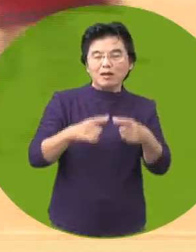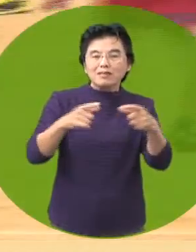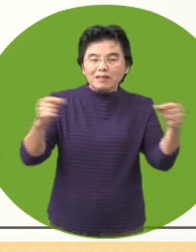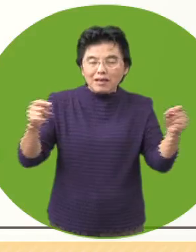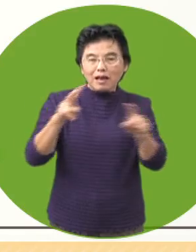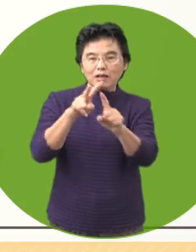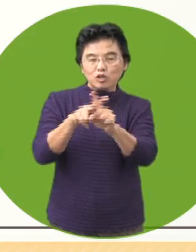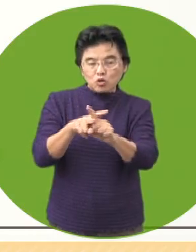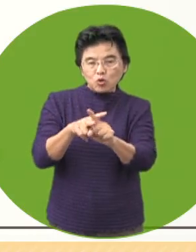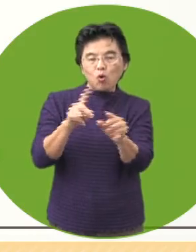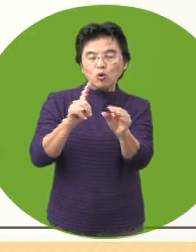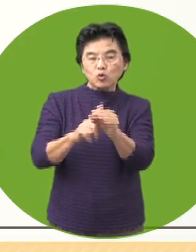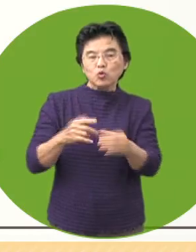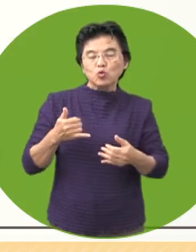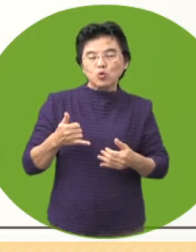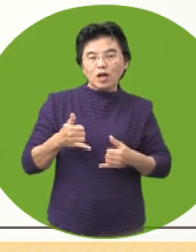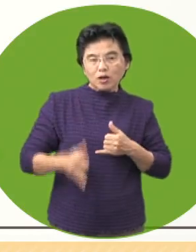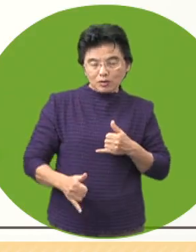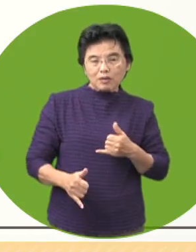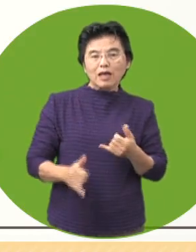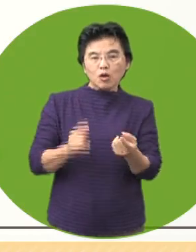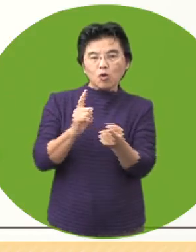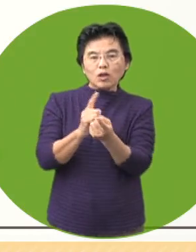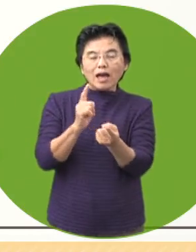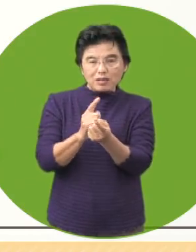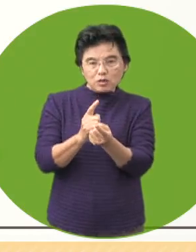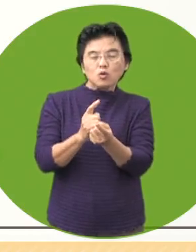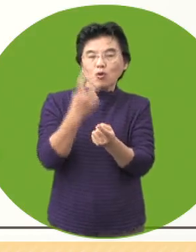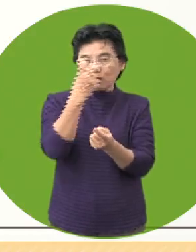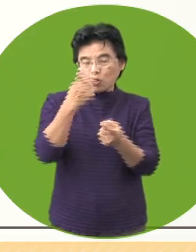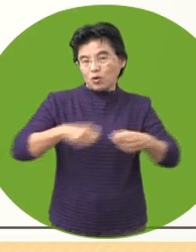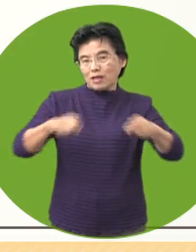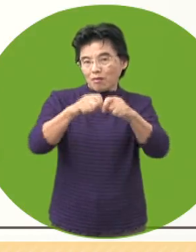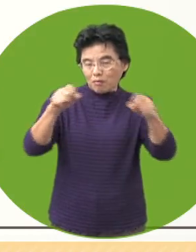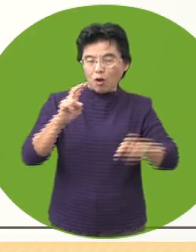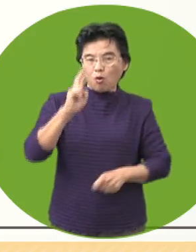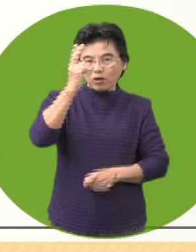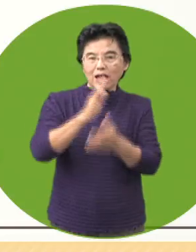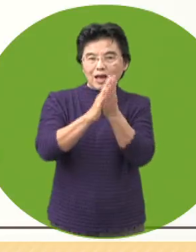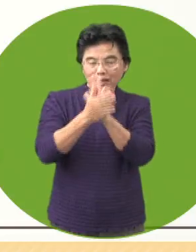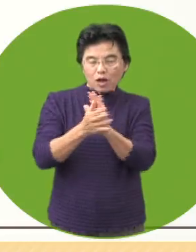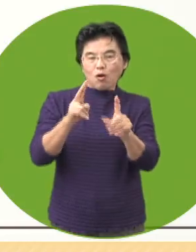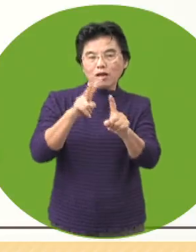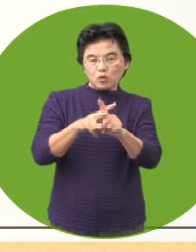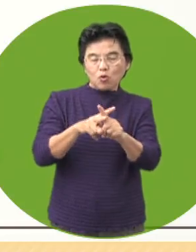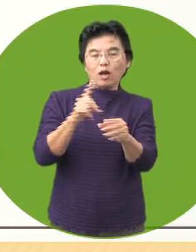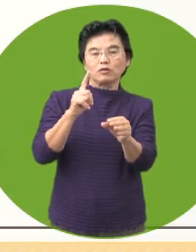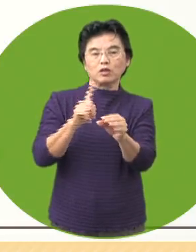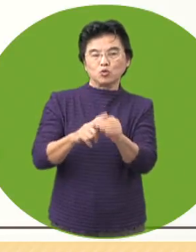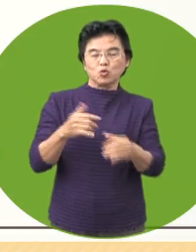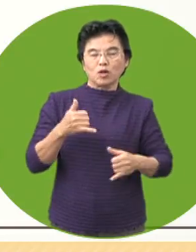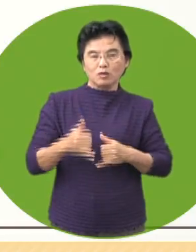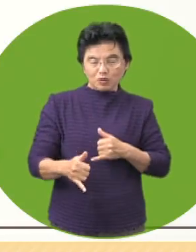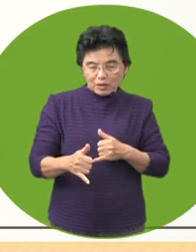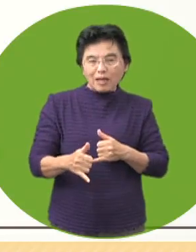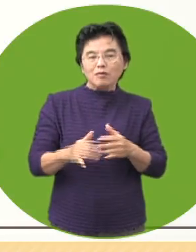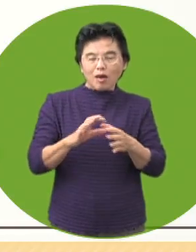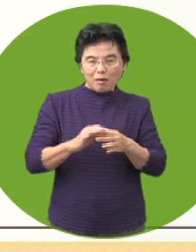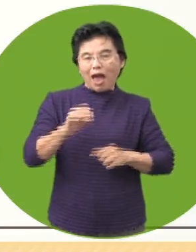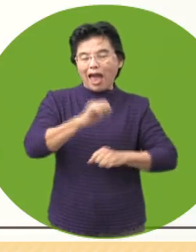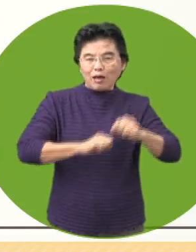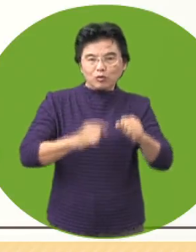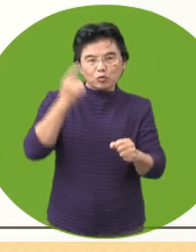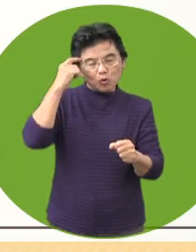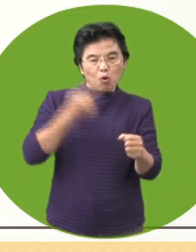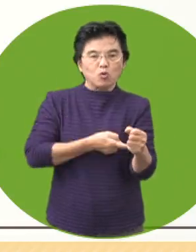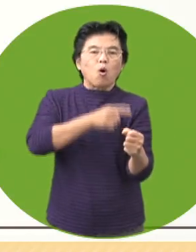小中学校を対象にした最新の調査によると、沖縄県は小学生・中学生ともに運動能力